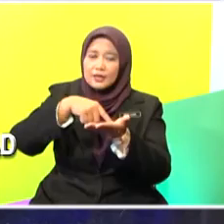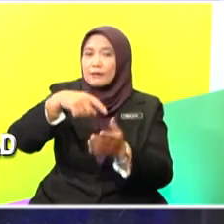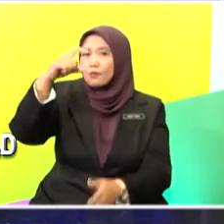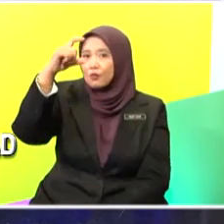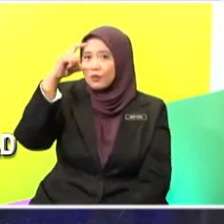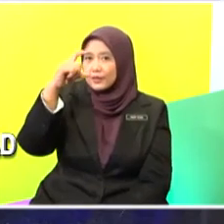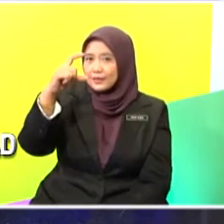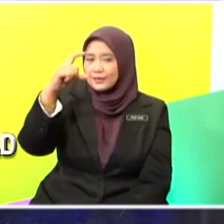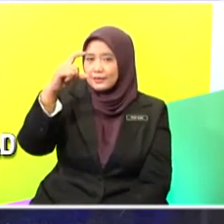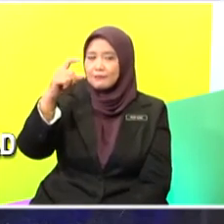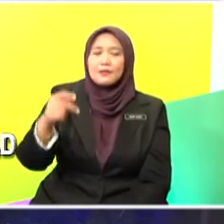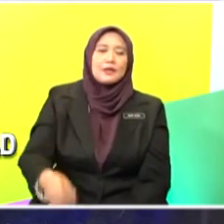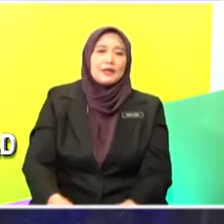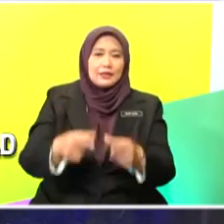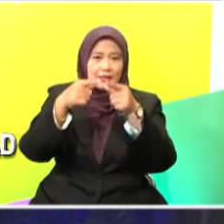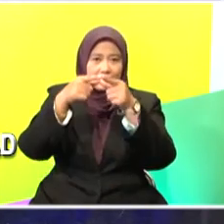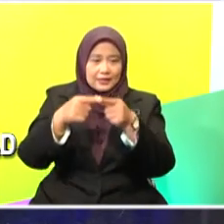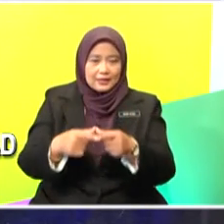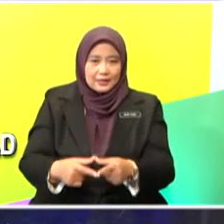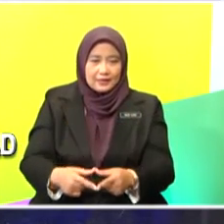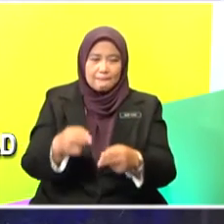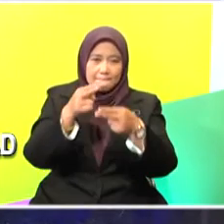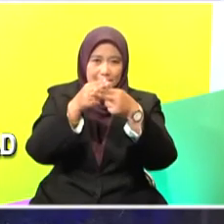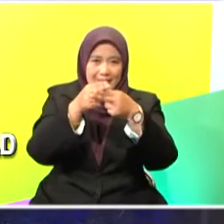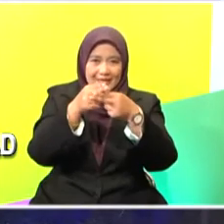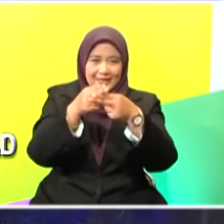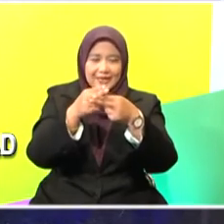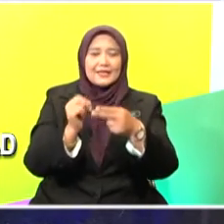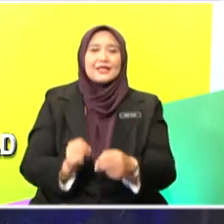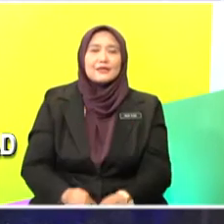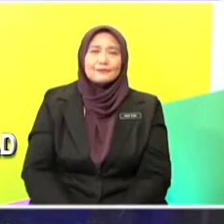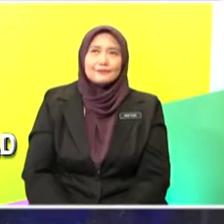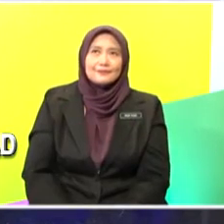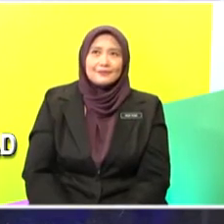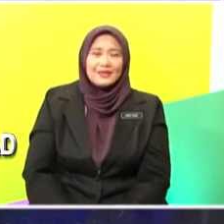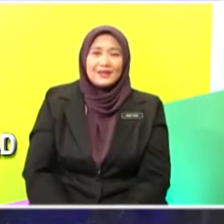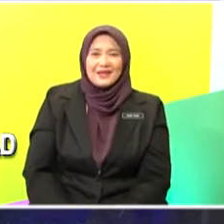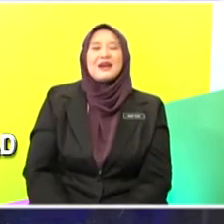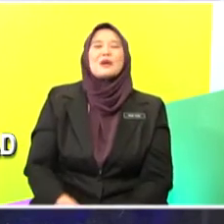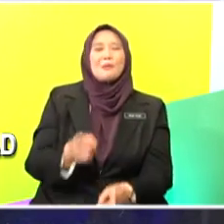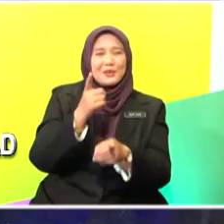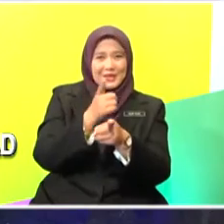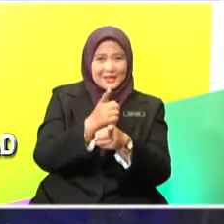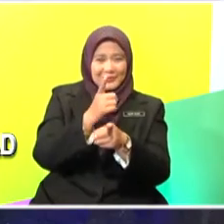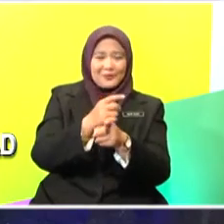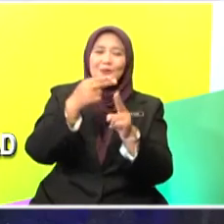sabit tiang pendek. Bulan sabit tiang pendek. Betul. Huruf A,